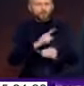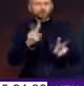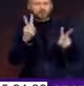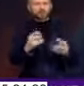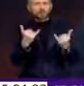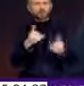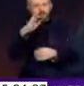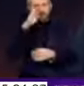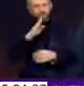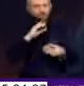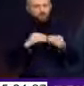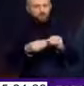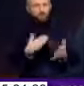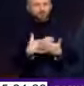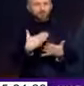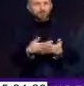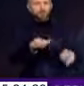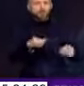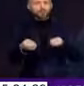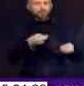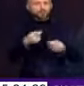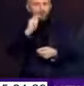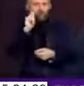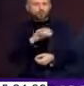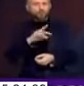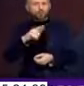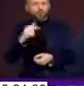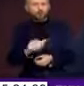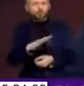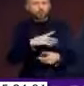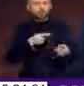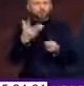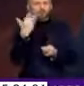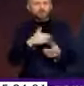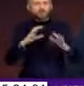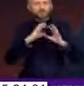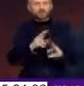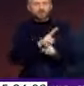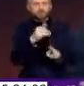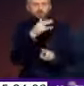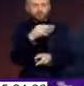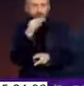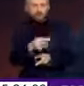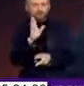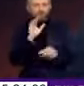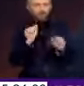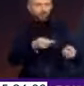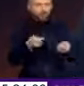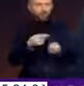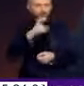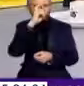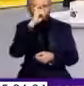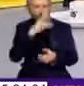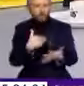тепер гендерні проблеми. Ну, наприклад, правителька України Ольга була правителькою тоді, коли в світі ніхто не міг поговорити, що жінка може керувати державою. Так, так.